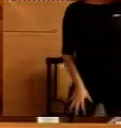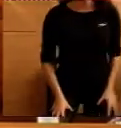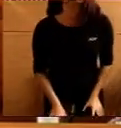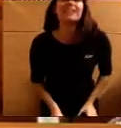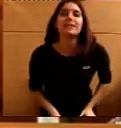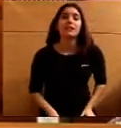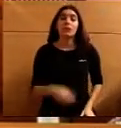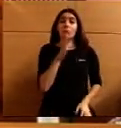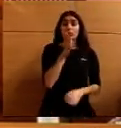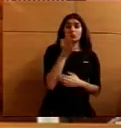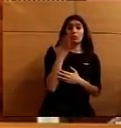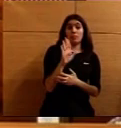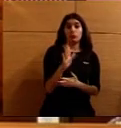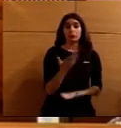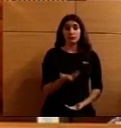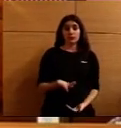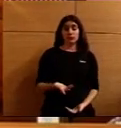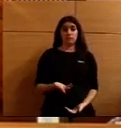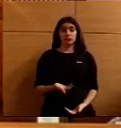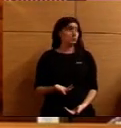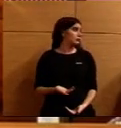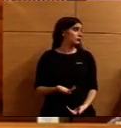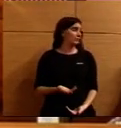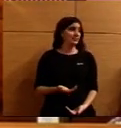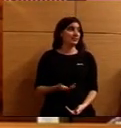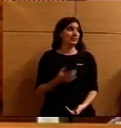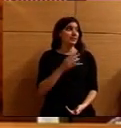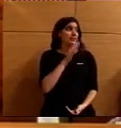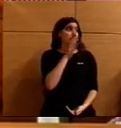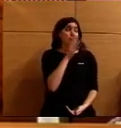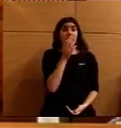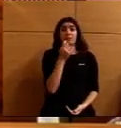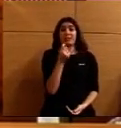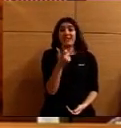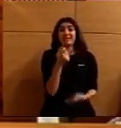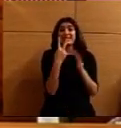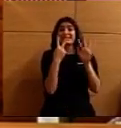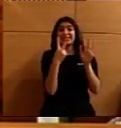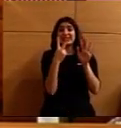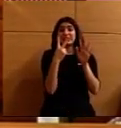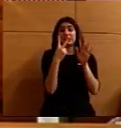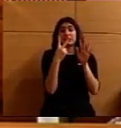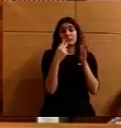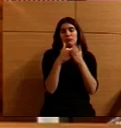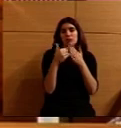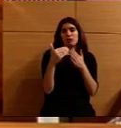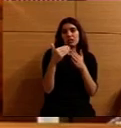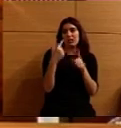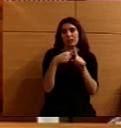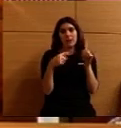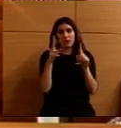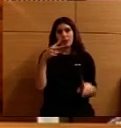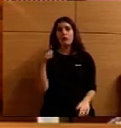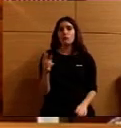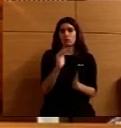D'ahí la proposta i d'ahí que comentava que s'aproxima 100 milions i pico d'euros el que deixaria d'ingressar